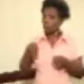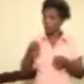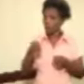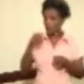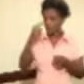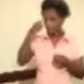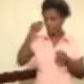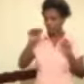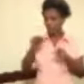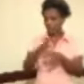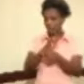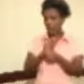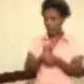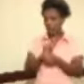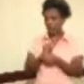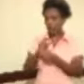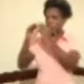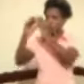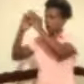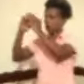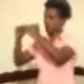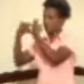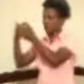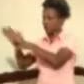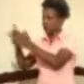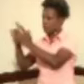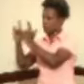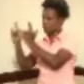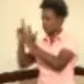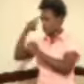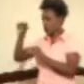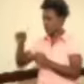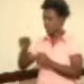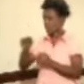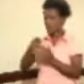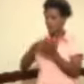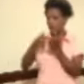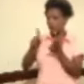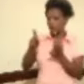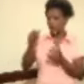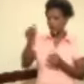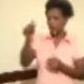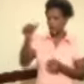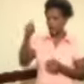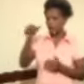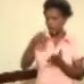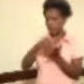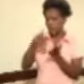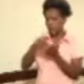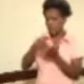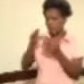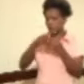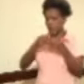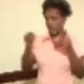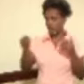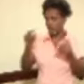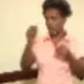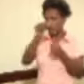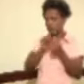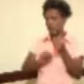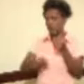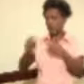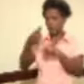mentionné l'autre COP que nous identifions déjà, qui est évalué à 10 millions de dollars le mois que nous avons créé nous-mêmes à travers des revenus de l'État. Et ça,